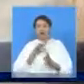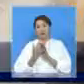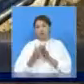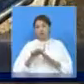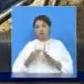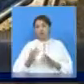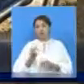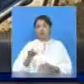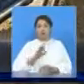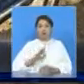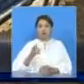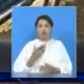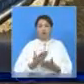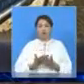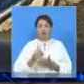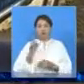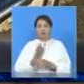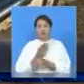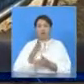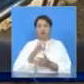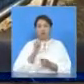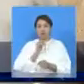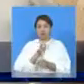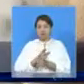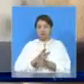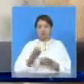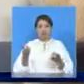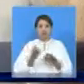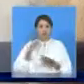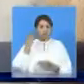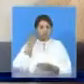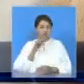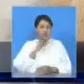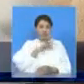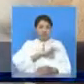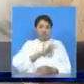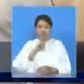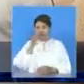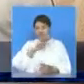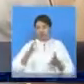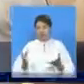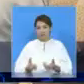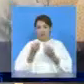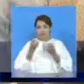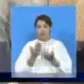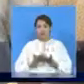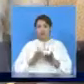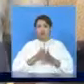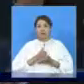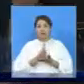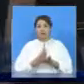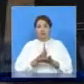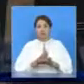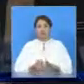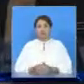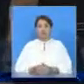населенных пунктов области инфраструктурой – одна из приоритетных задач. Необходимо качественно использовать меры государственной поддержки в данном направлении.